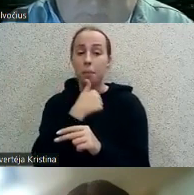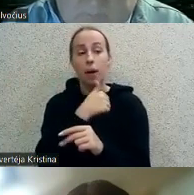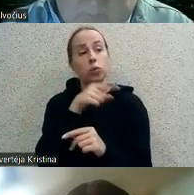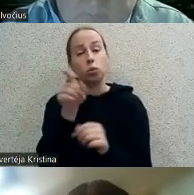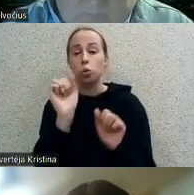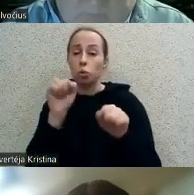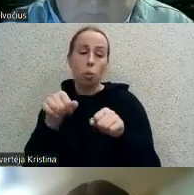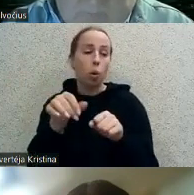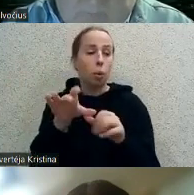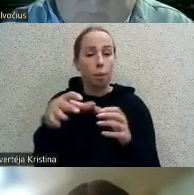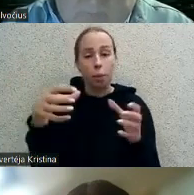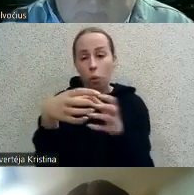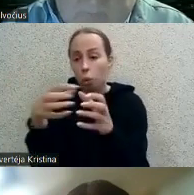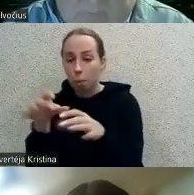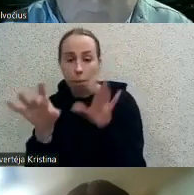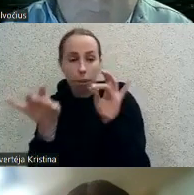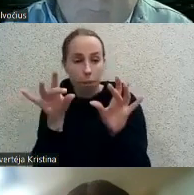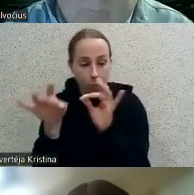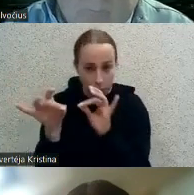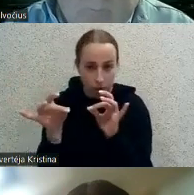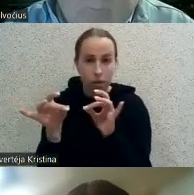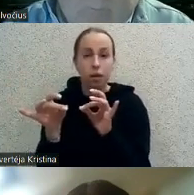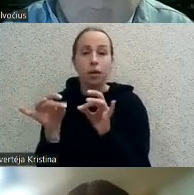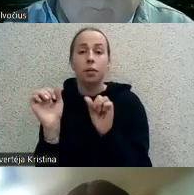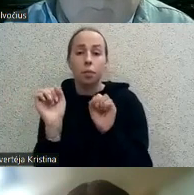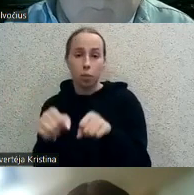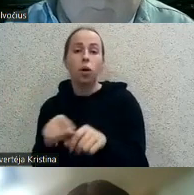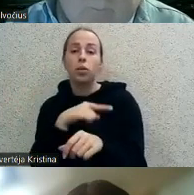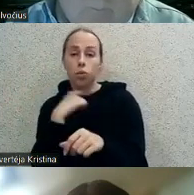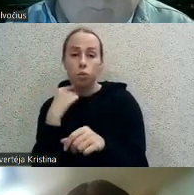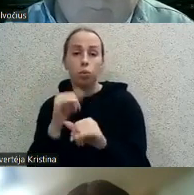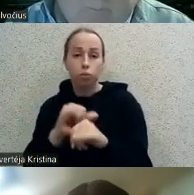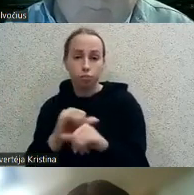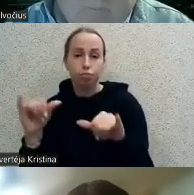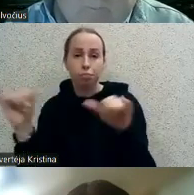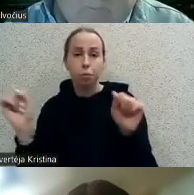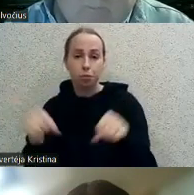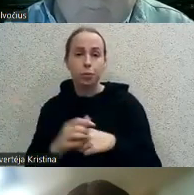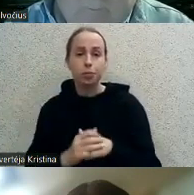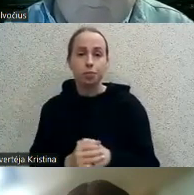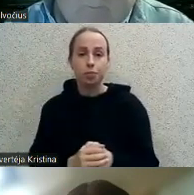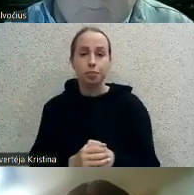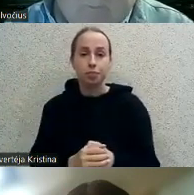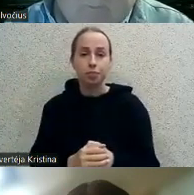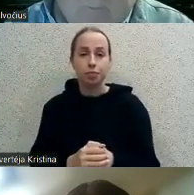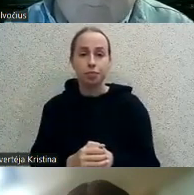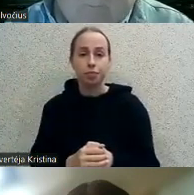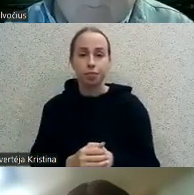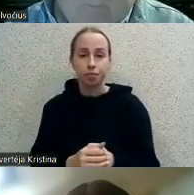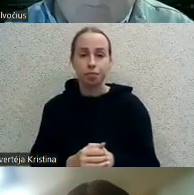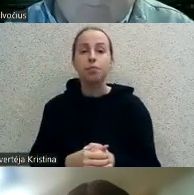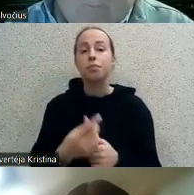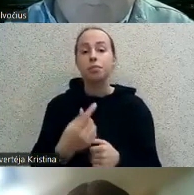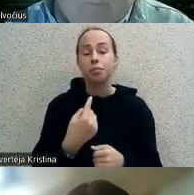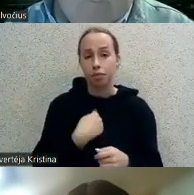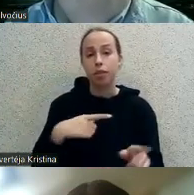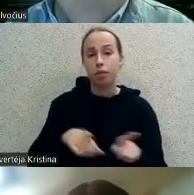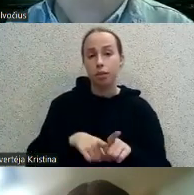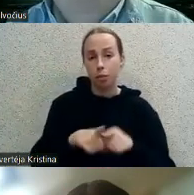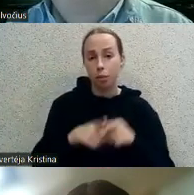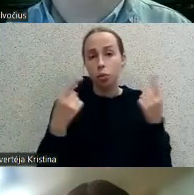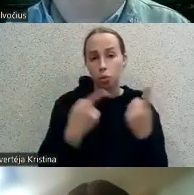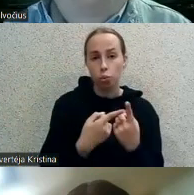visą klasę, ir iš tikrųjų daryčiau to daugiau. Ar sutiktumėte, Lizai? Taip, taip.